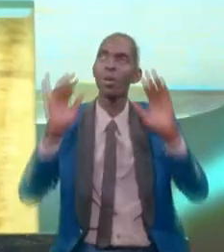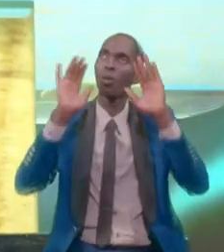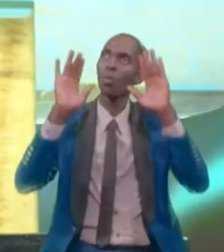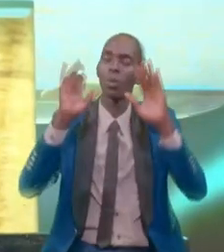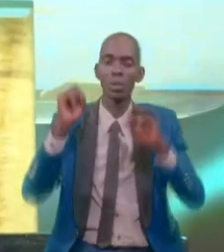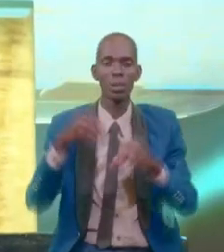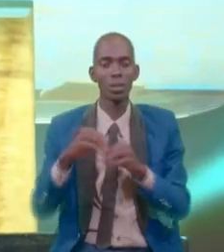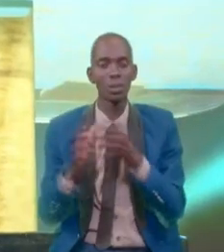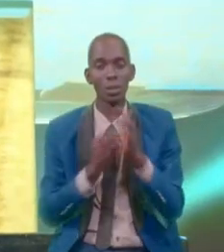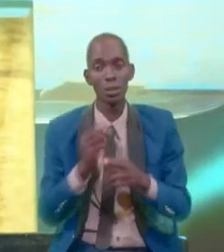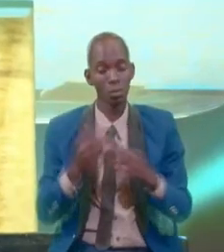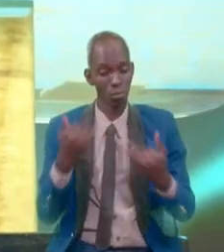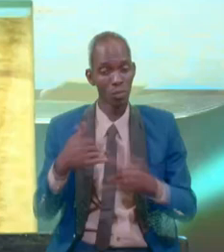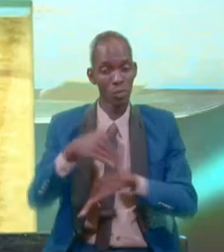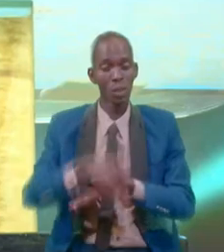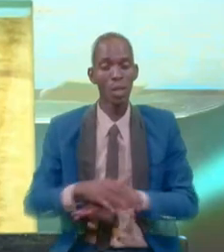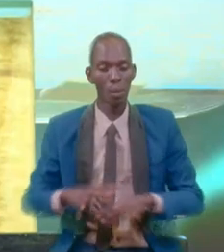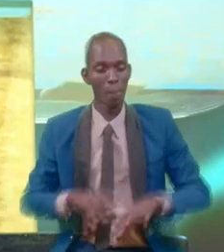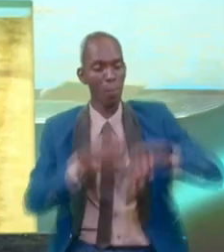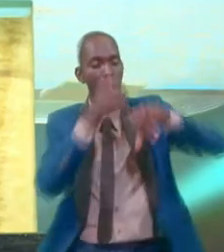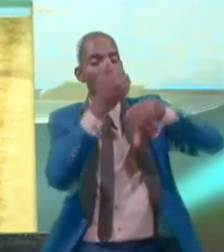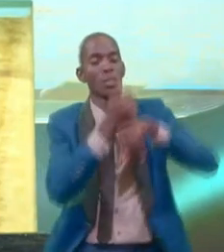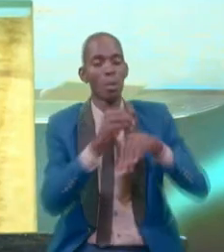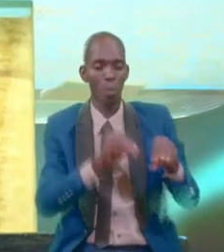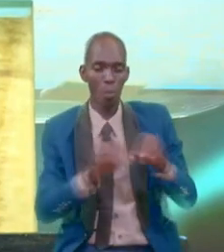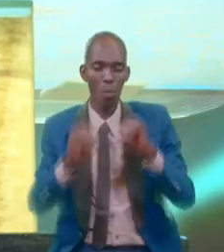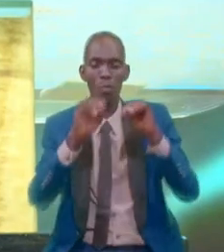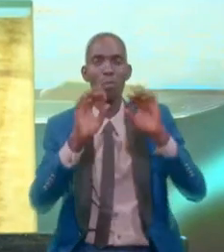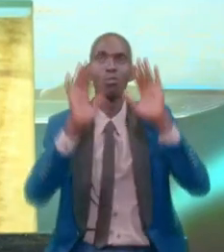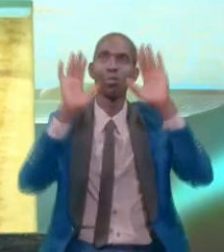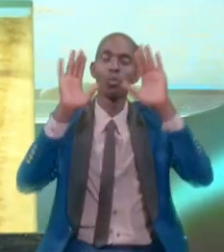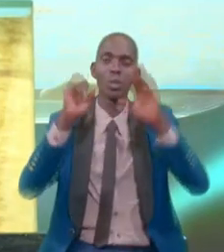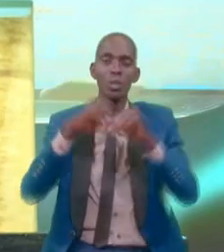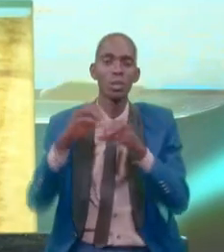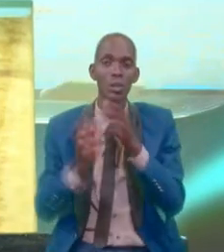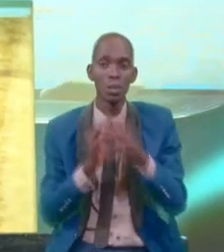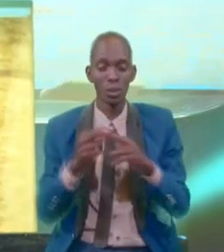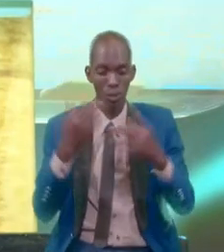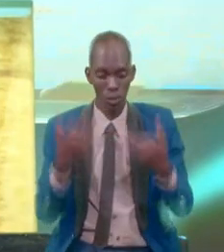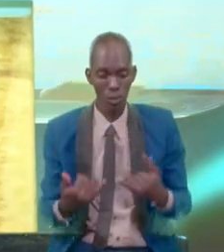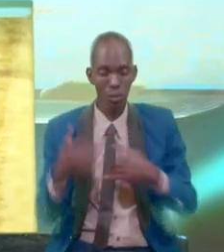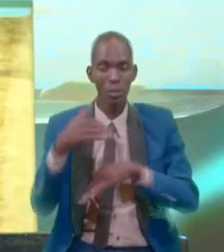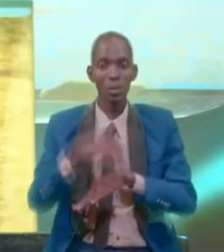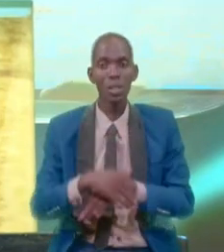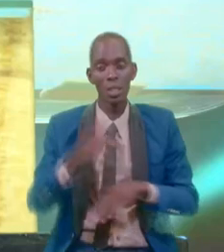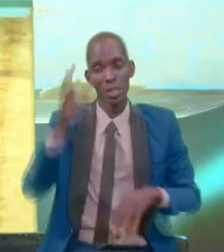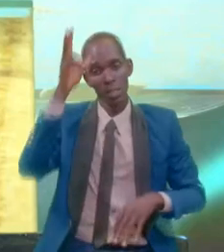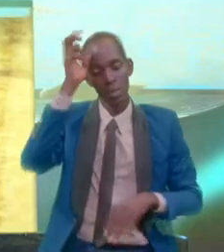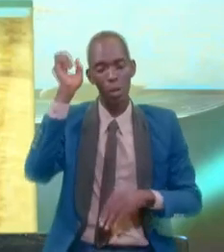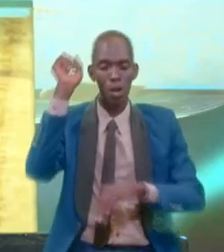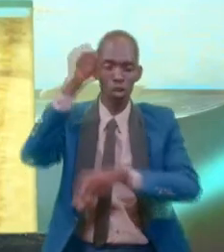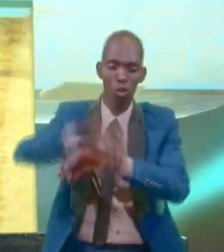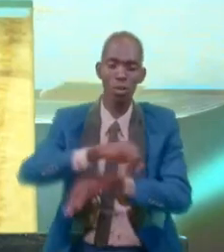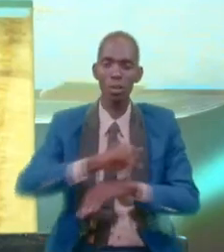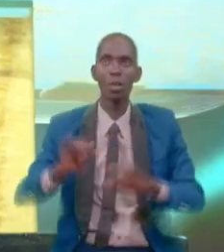de libération ce soir, les merveilles qui déplacent les montagnes ce soir, les merveilles qui triomphent